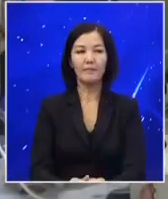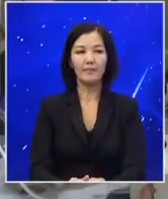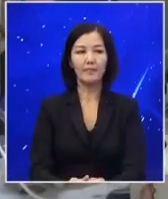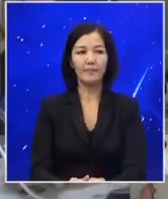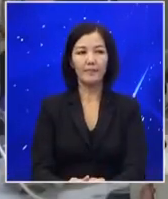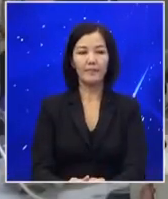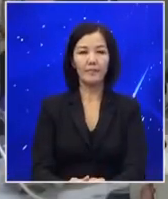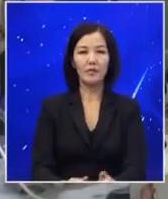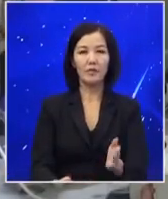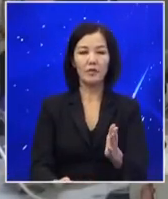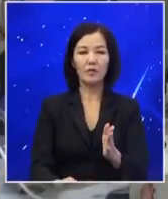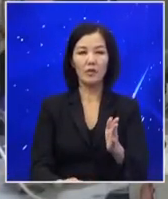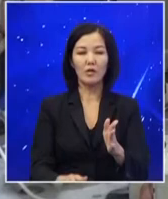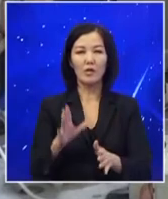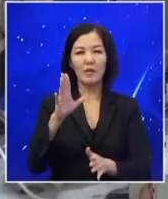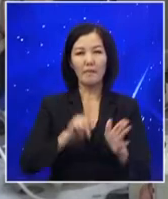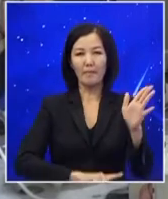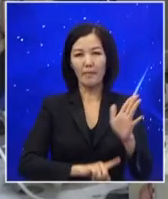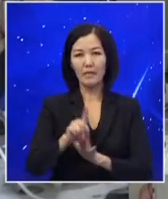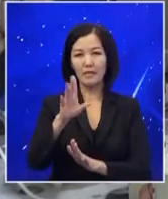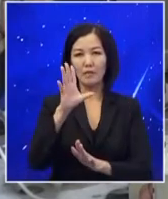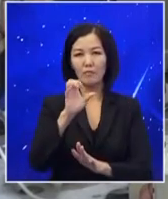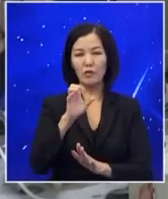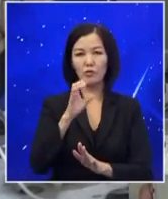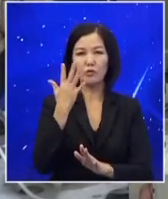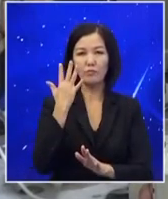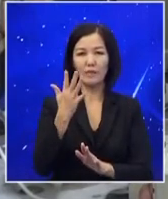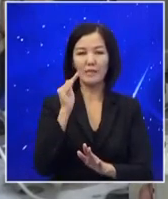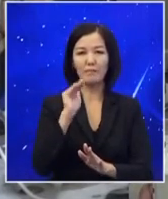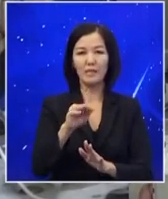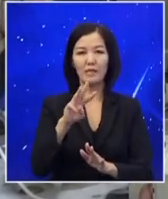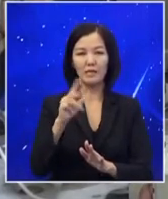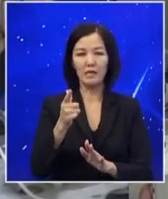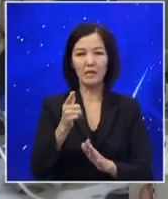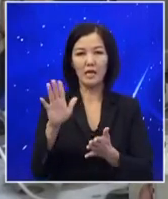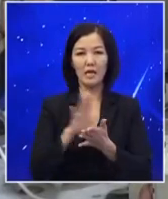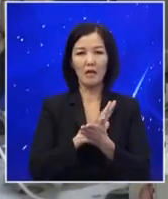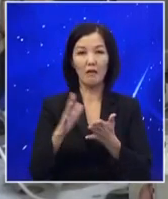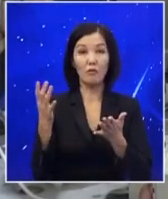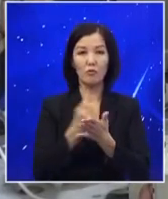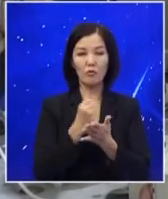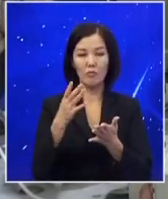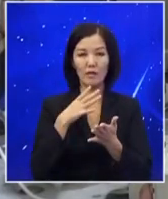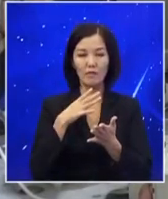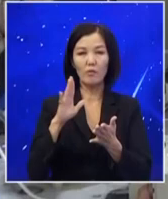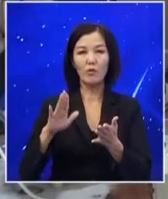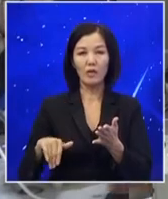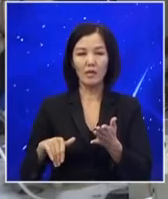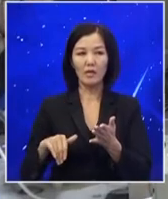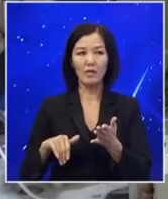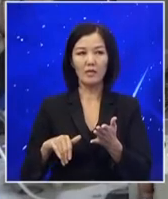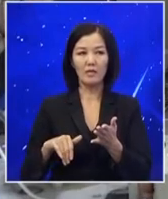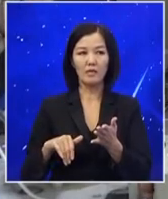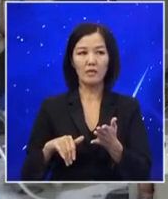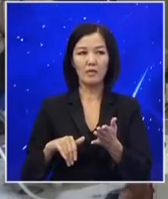барыста 500 5000 теңге пұл алдым. Сонан кейін мындай